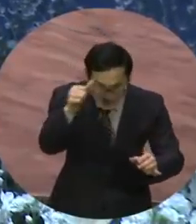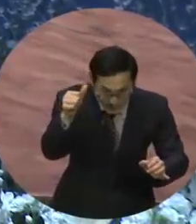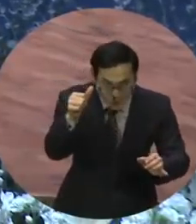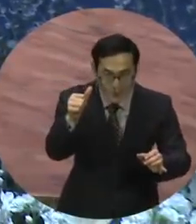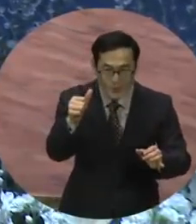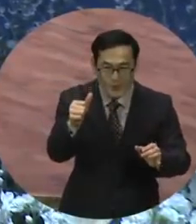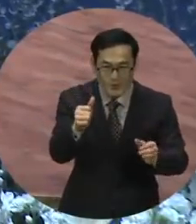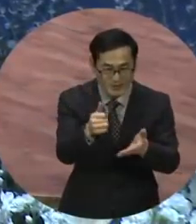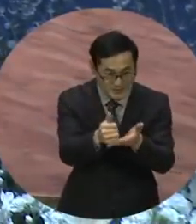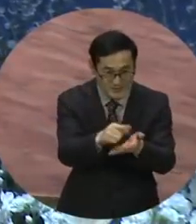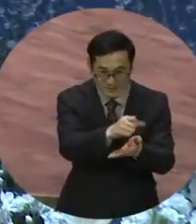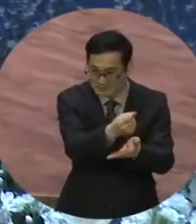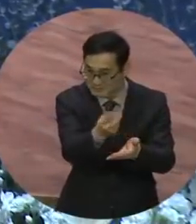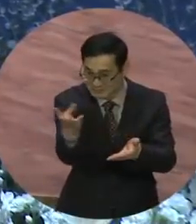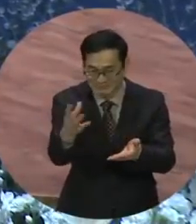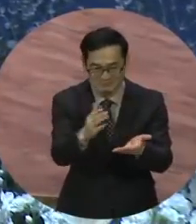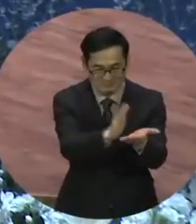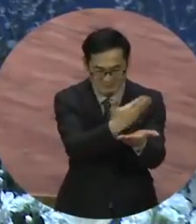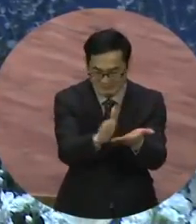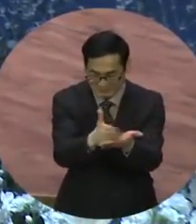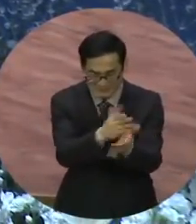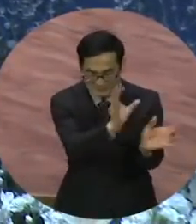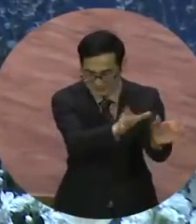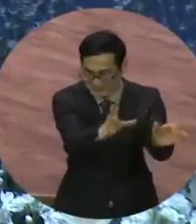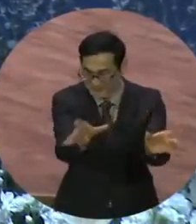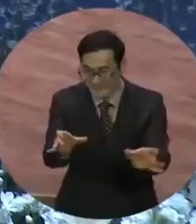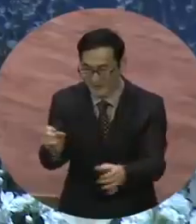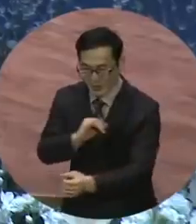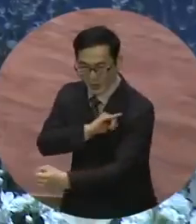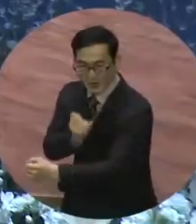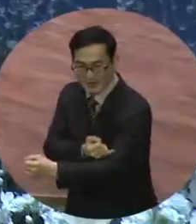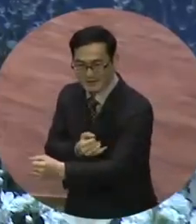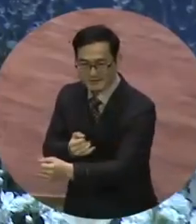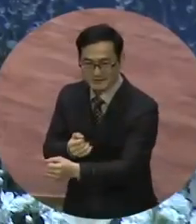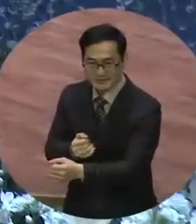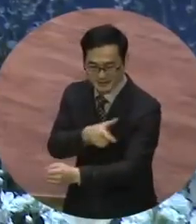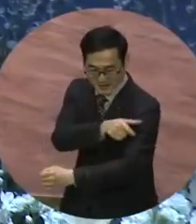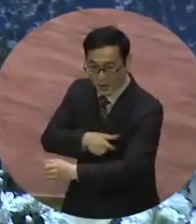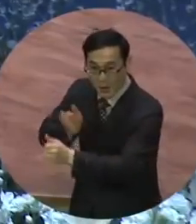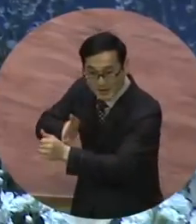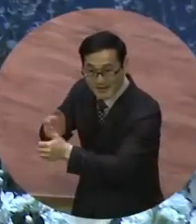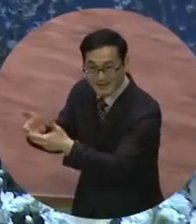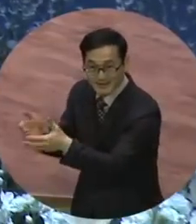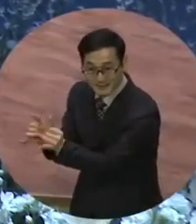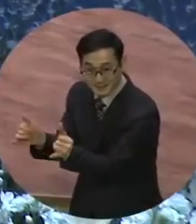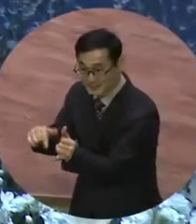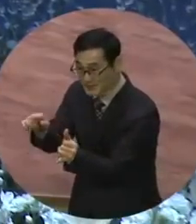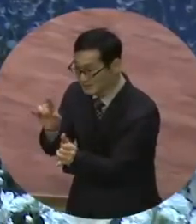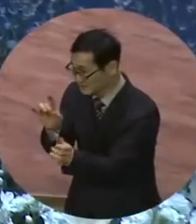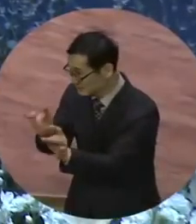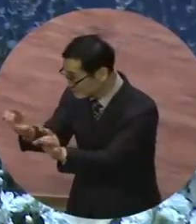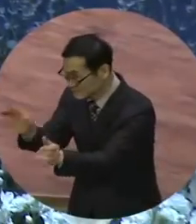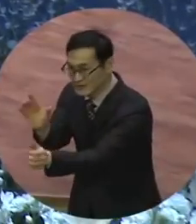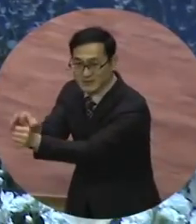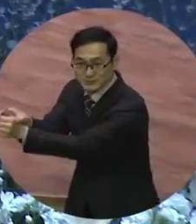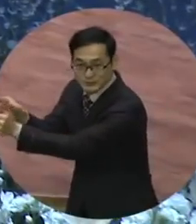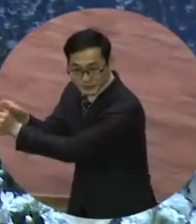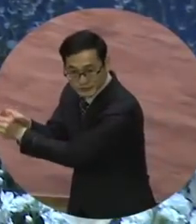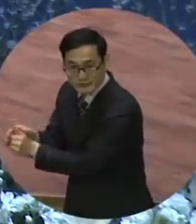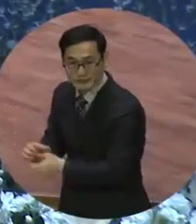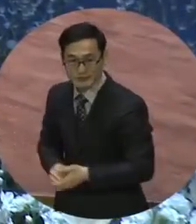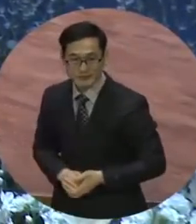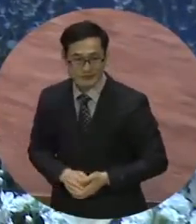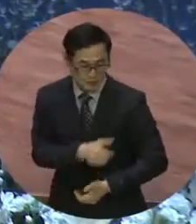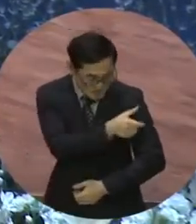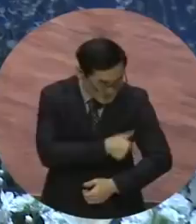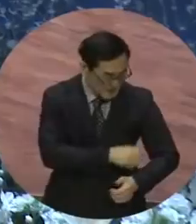각자 직분이 있죠. 권사는 권사대로. 권사지만은 다 직분이 있죠. 집사는 집사대로. 하나님 맡길 직분이 다 각자가